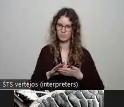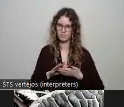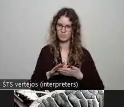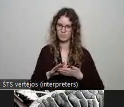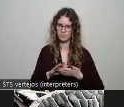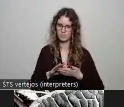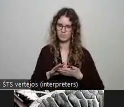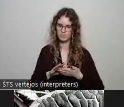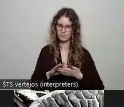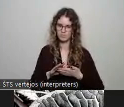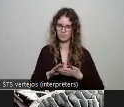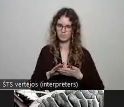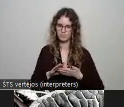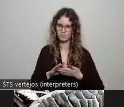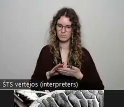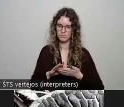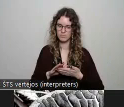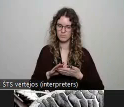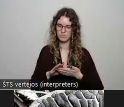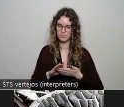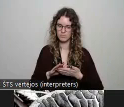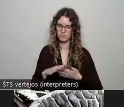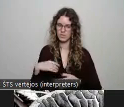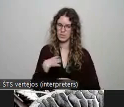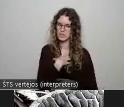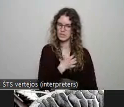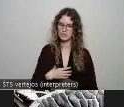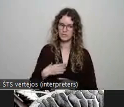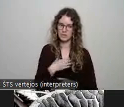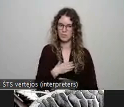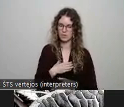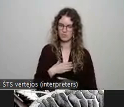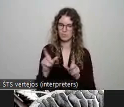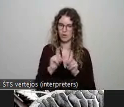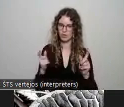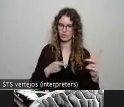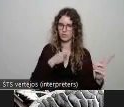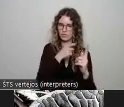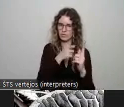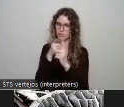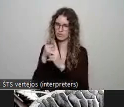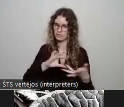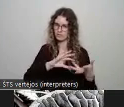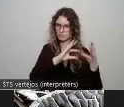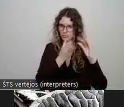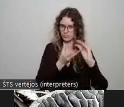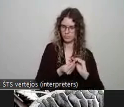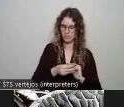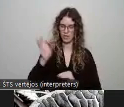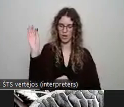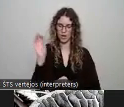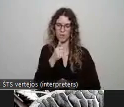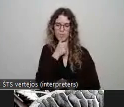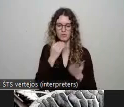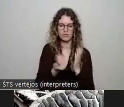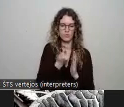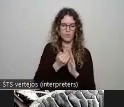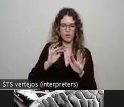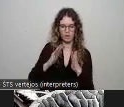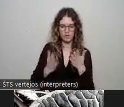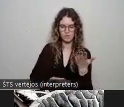misiją ir sutraukdami pačius svarbiausius mokyklos tikslus. Dažnai, kai pristatote kažką tai naujo, tai tikslai